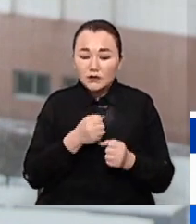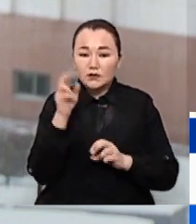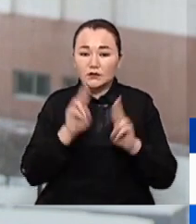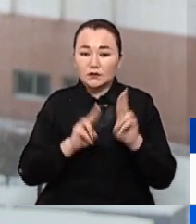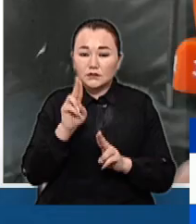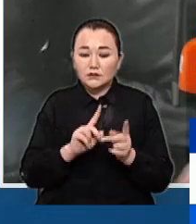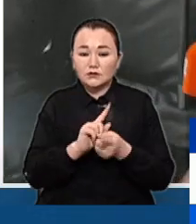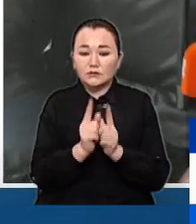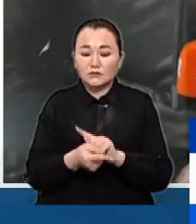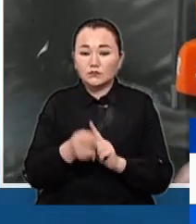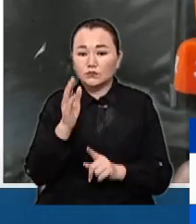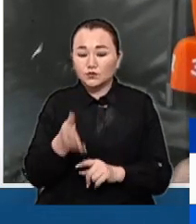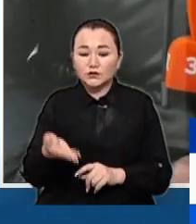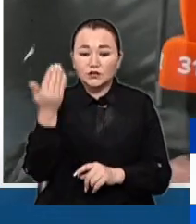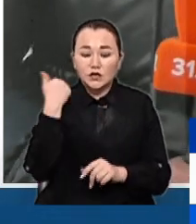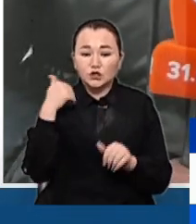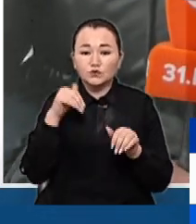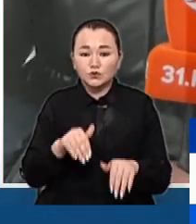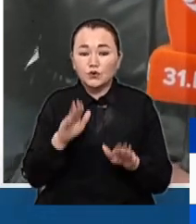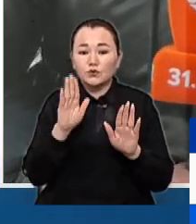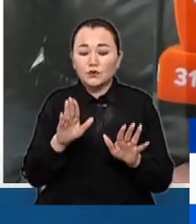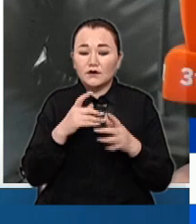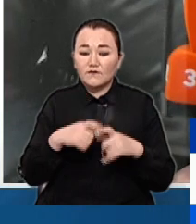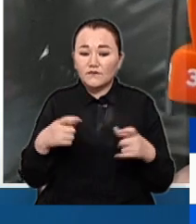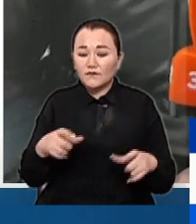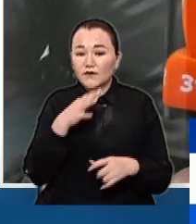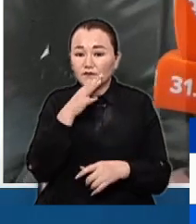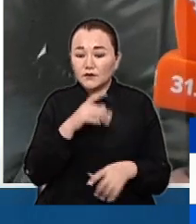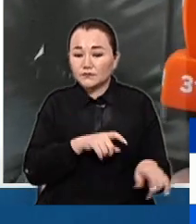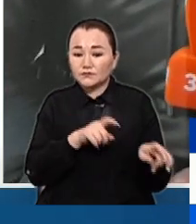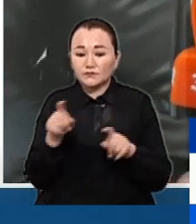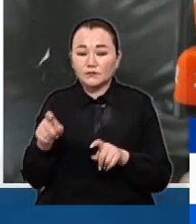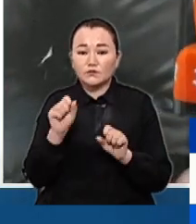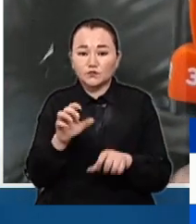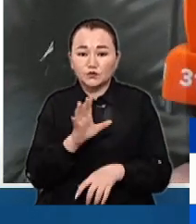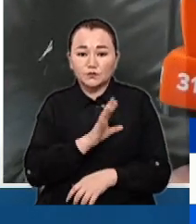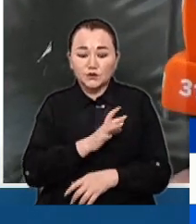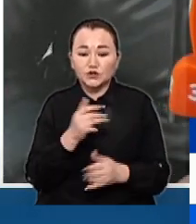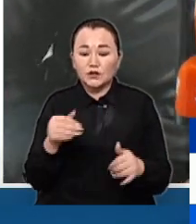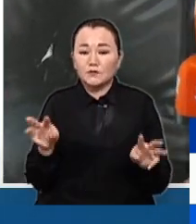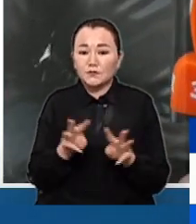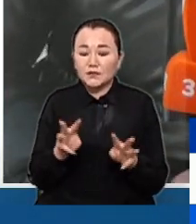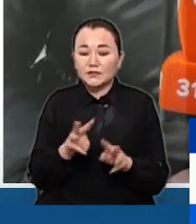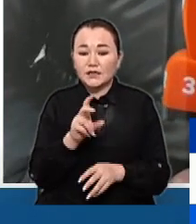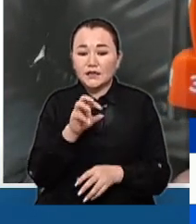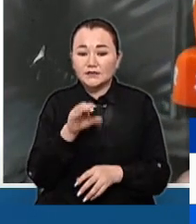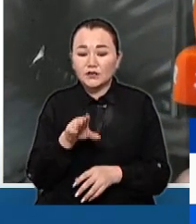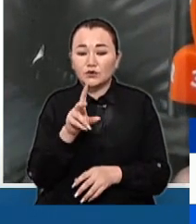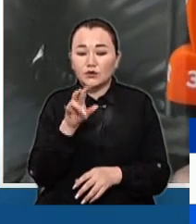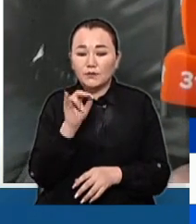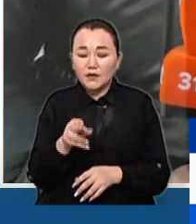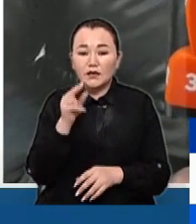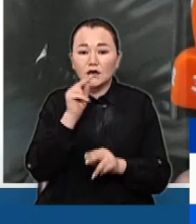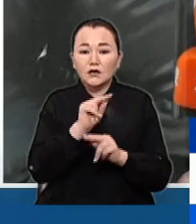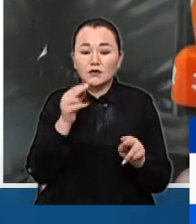де өзгертілді. Бұған дейін студенттер тек сессия кезінде ғана ауыс алатын. Сондай-ақ министр саясат Нұрбек сырттай